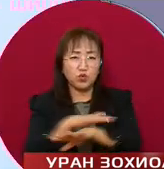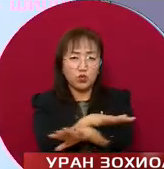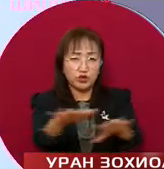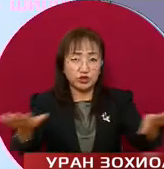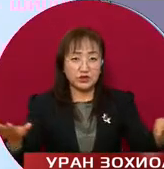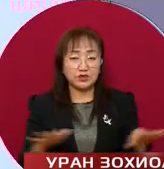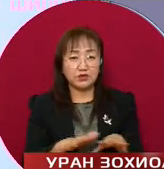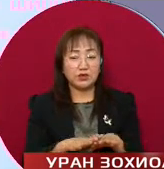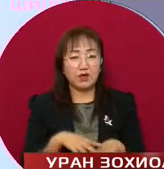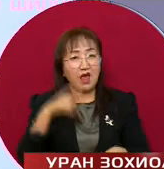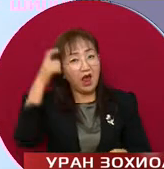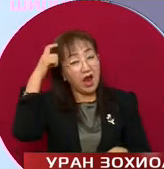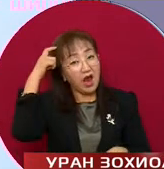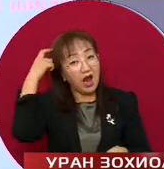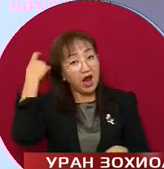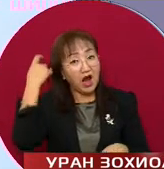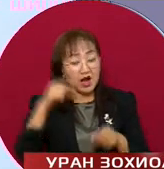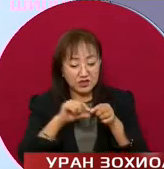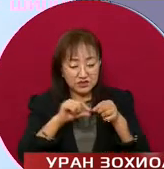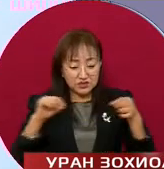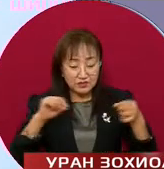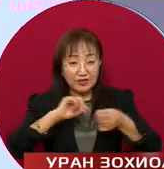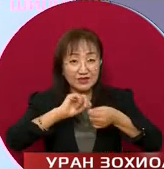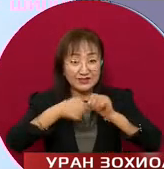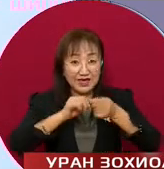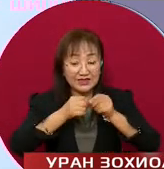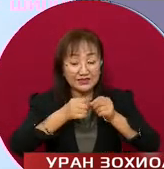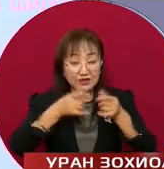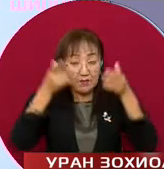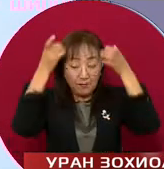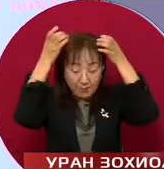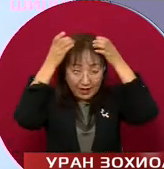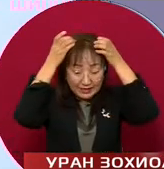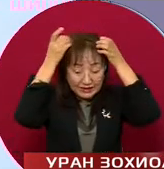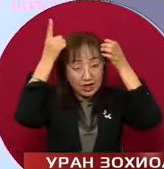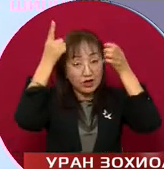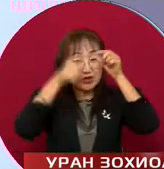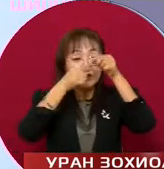Хар шилбээр зангидсан малгаан оройн сампин шиг барзгар бяцхан овоо.